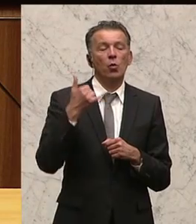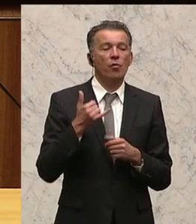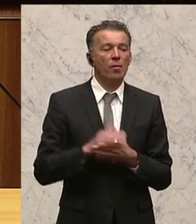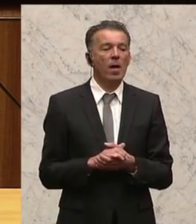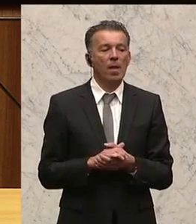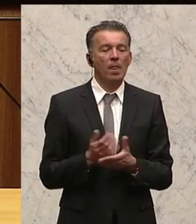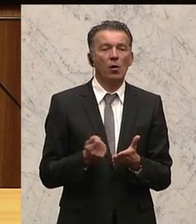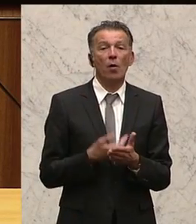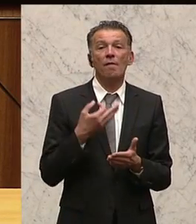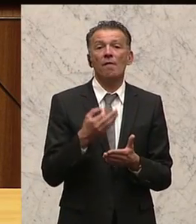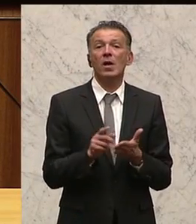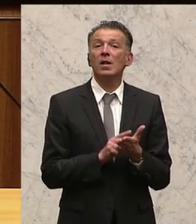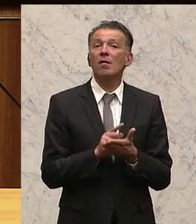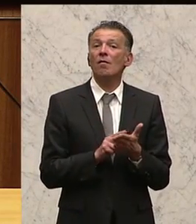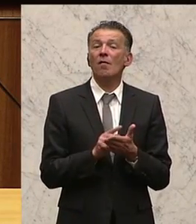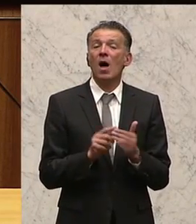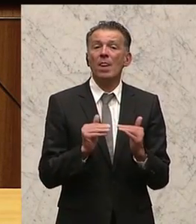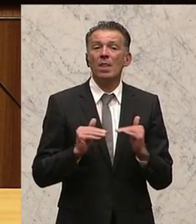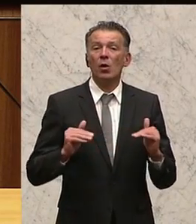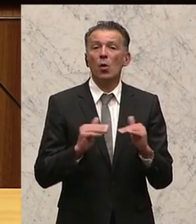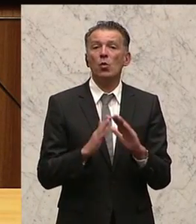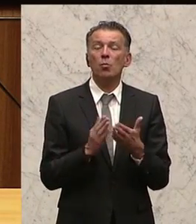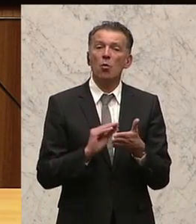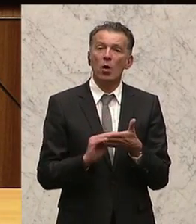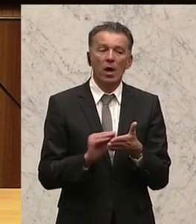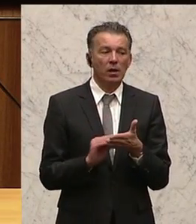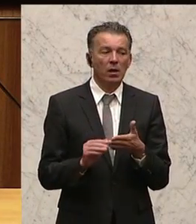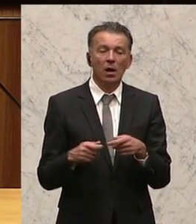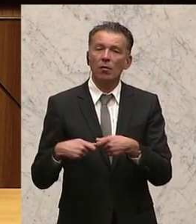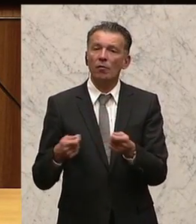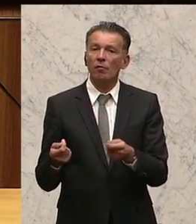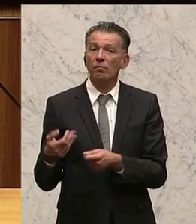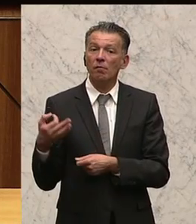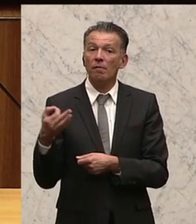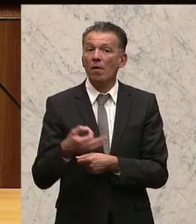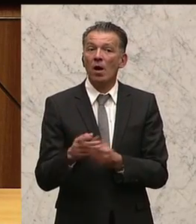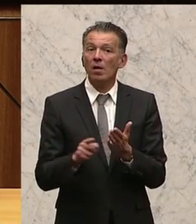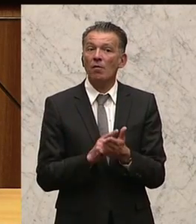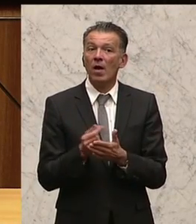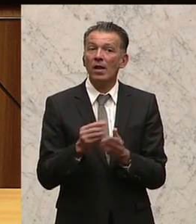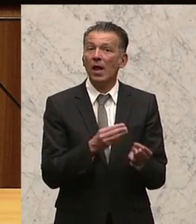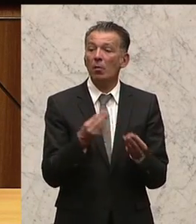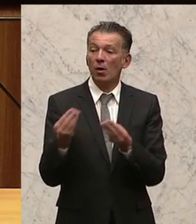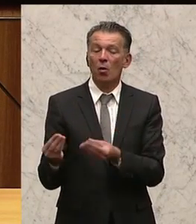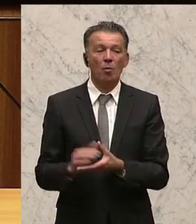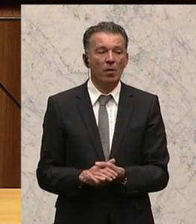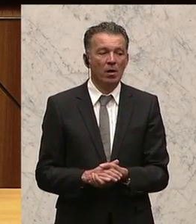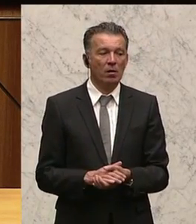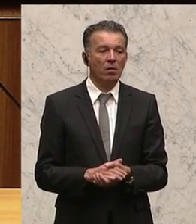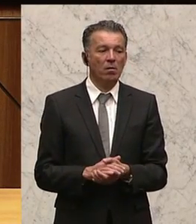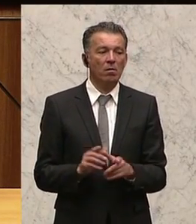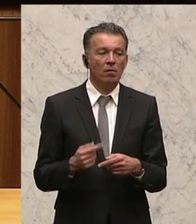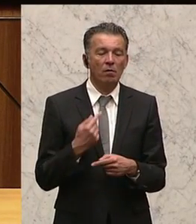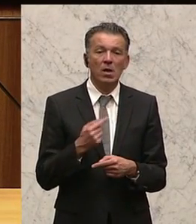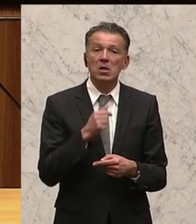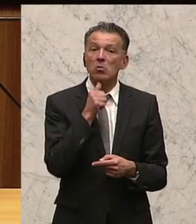der käufer fragte er dann wäre ich dann endlich ins grundbuch eingetragen und der verkäufer fragt aber bekommen denn endlich das 11 und wir dürfen dann nicht sagen ja aber